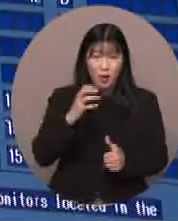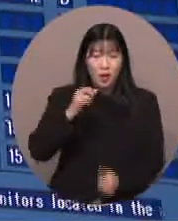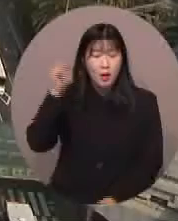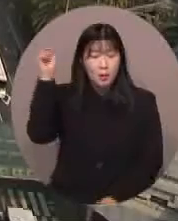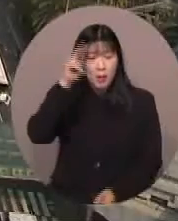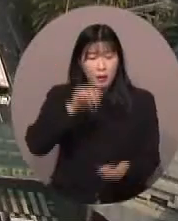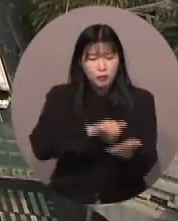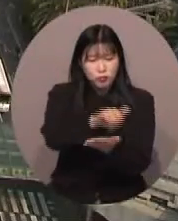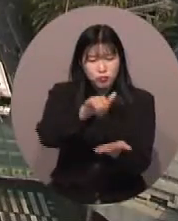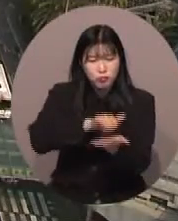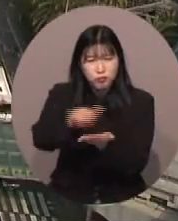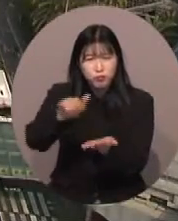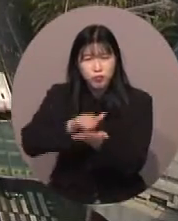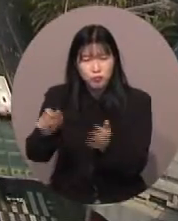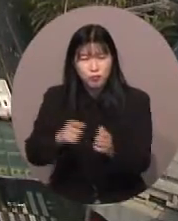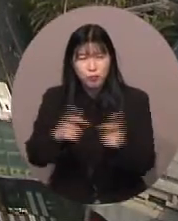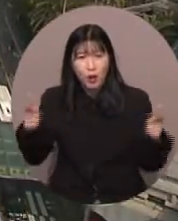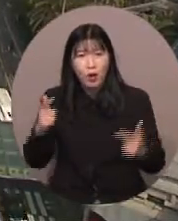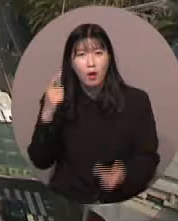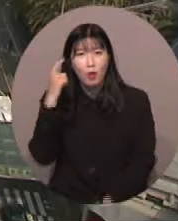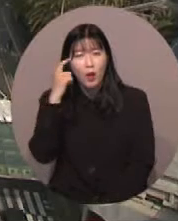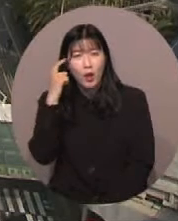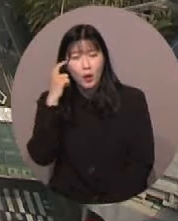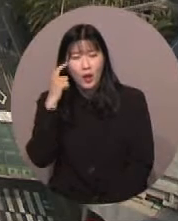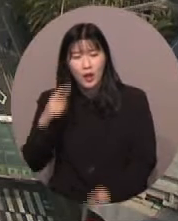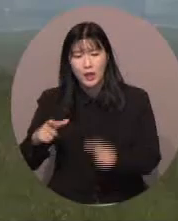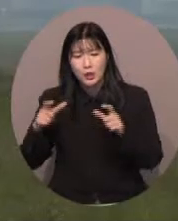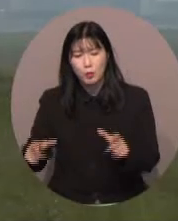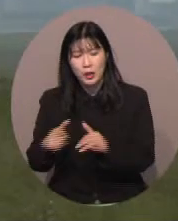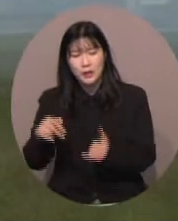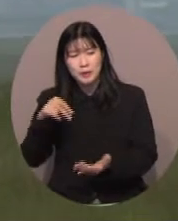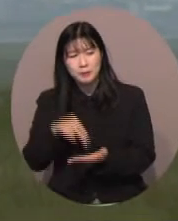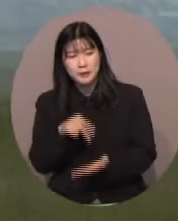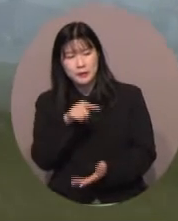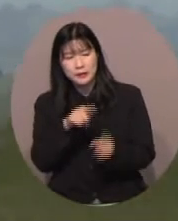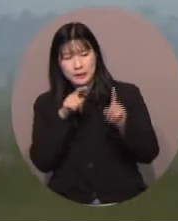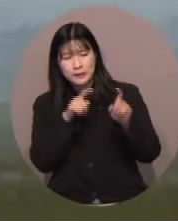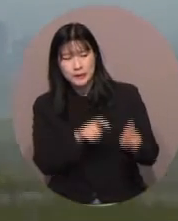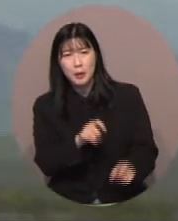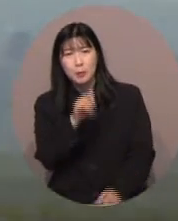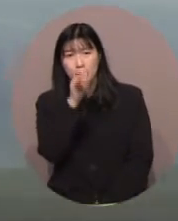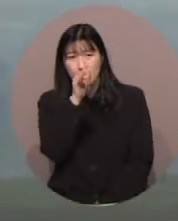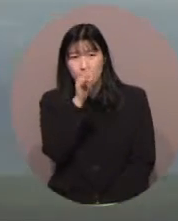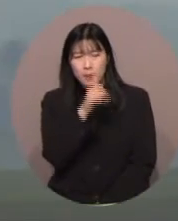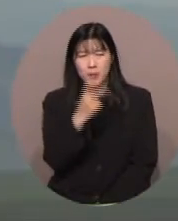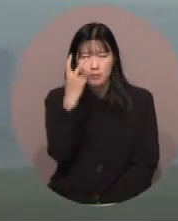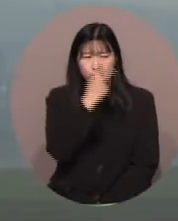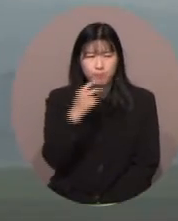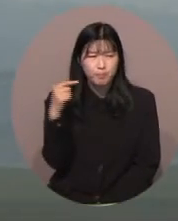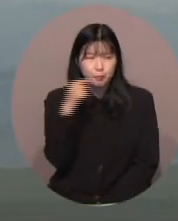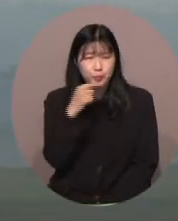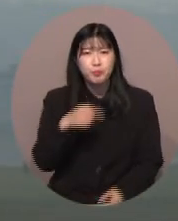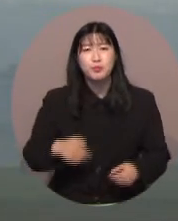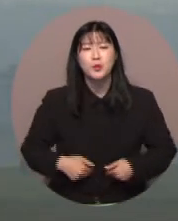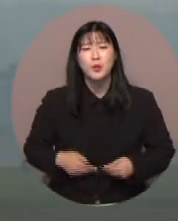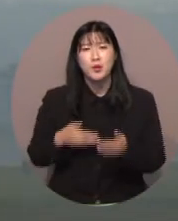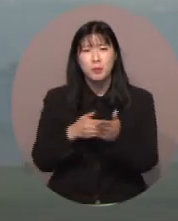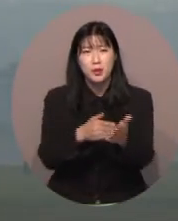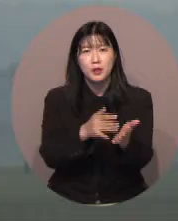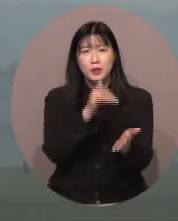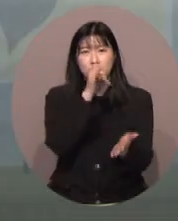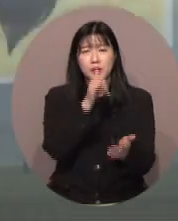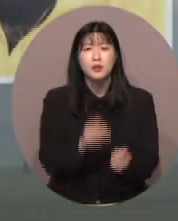동시다발적으로 해외 연수나 출장이 이뤄지다 보니 그만큼 내실 있는 준비와 사후 검증을 요구하는 목소리도 커지고